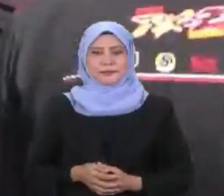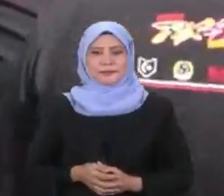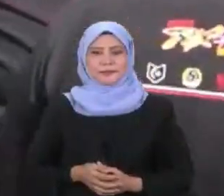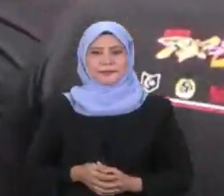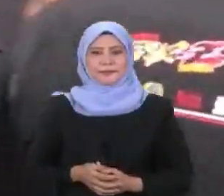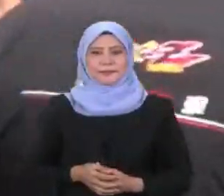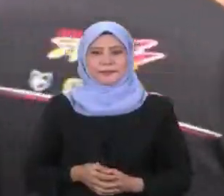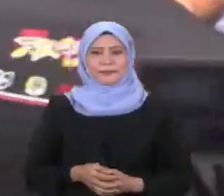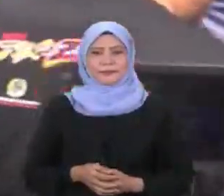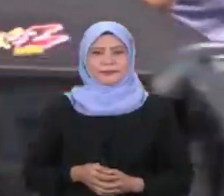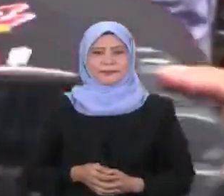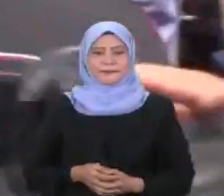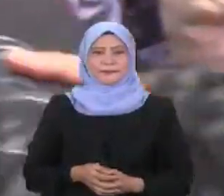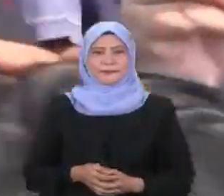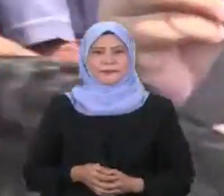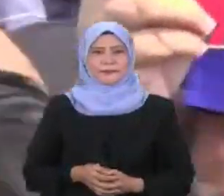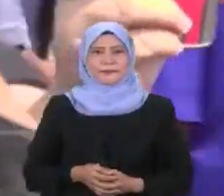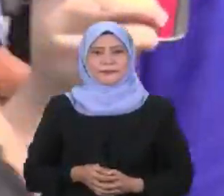hai hai